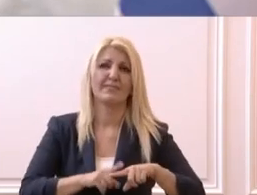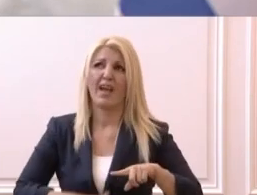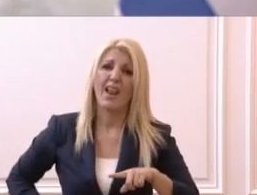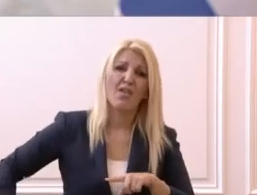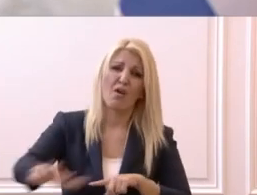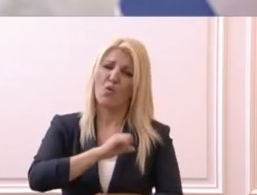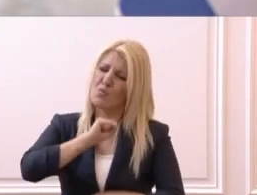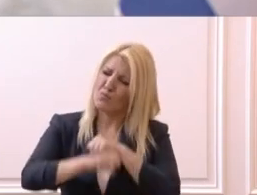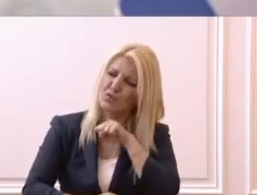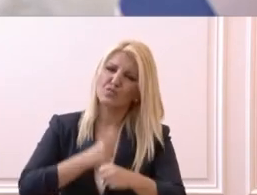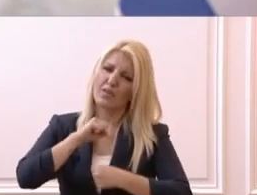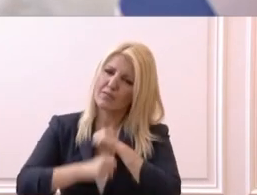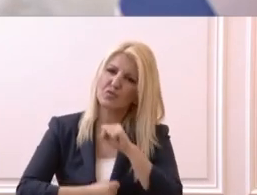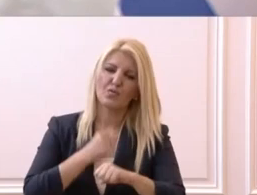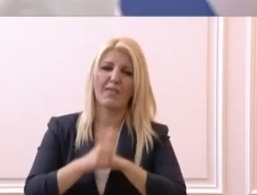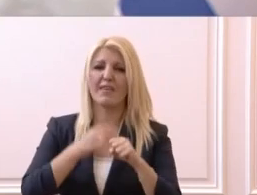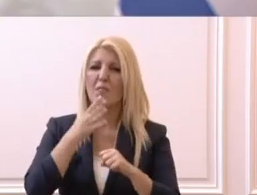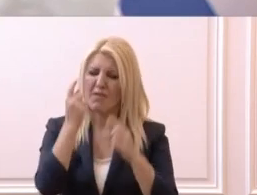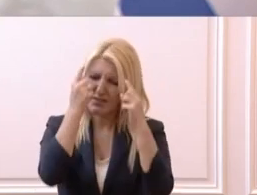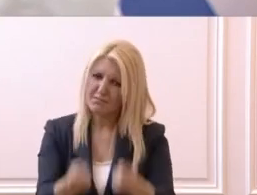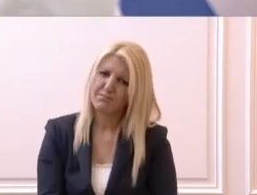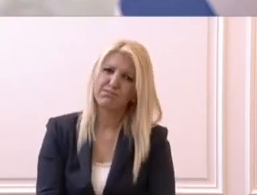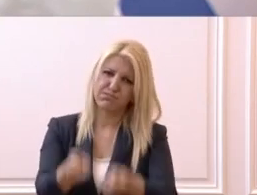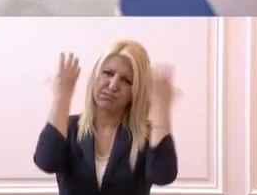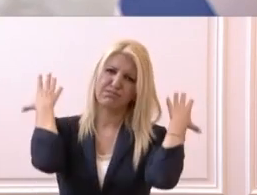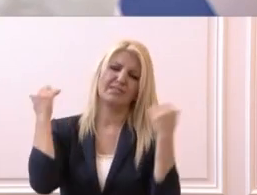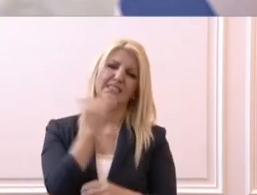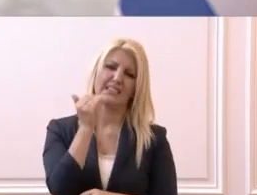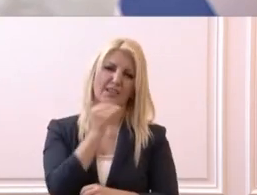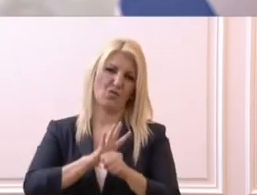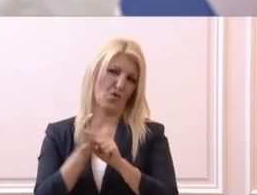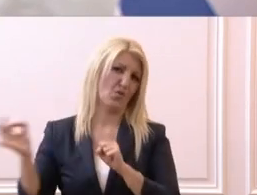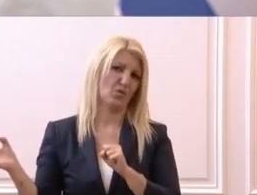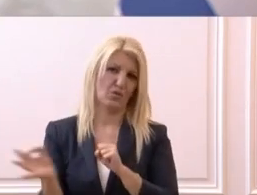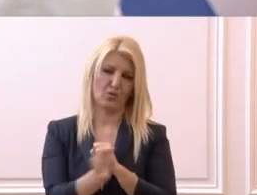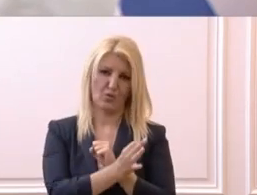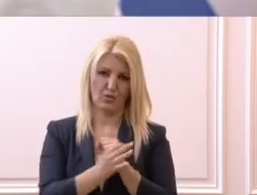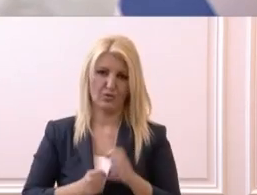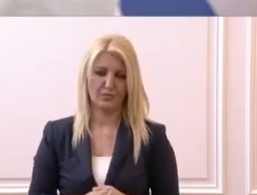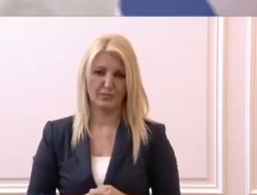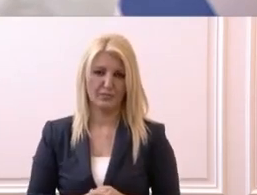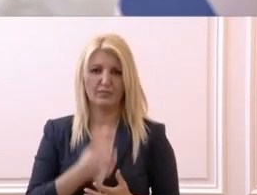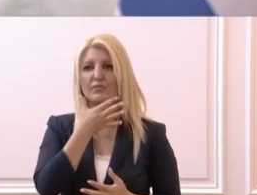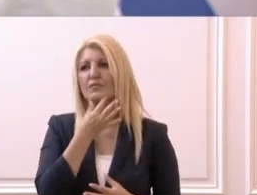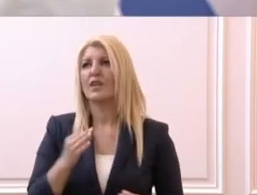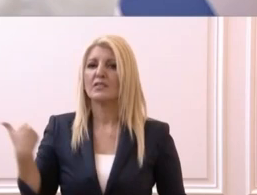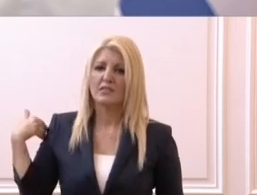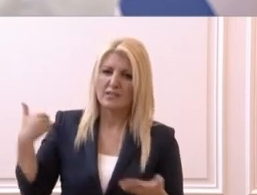να αφήσουμε πίσω μας οριστικά και αμετάκλητα την μεγάλη αυτή περιπέτεια του